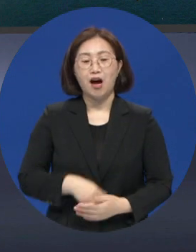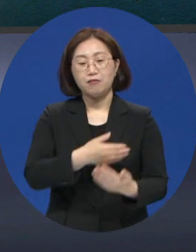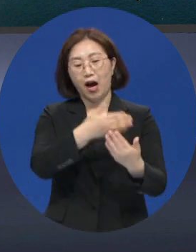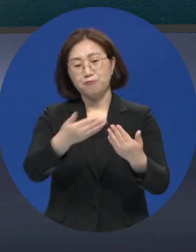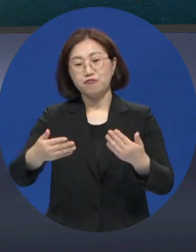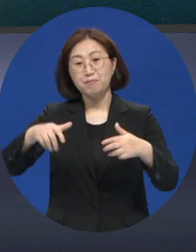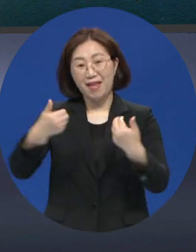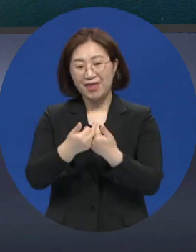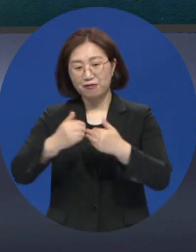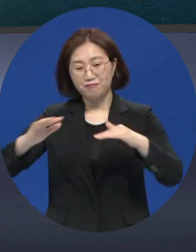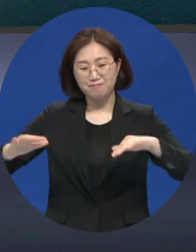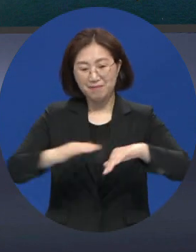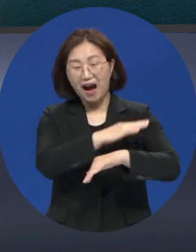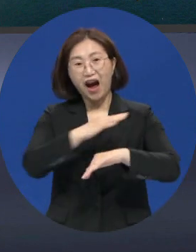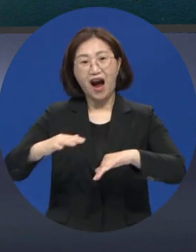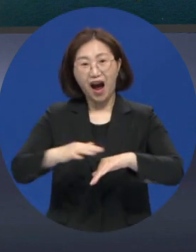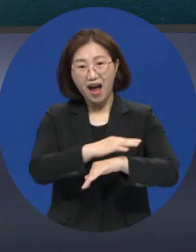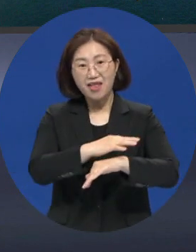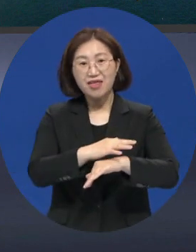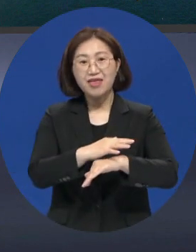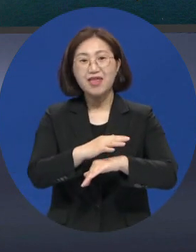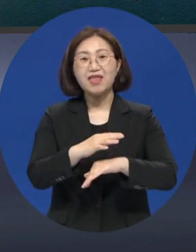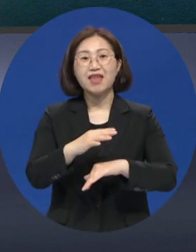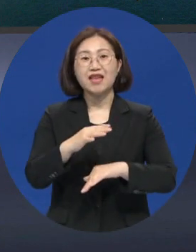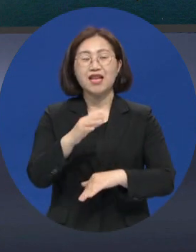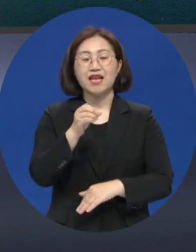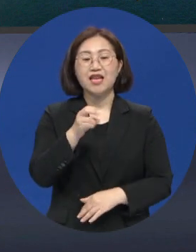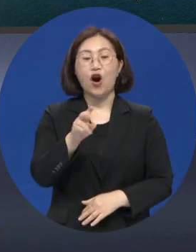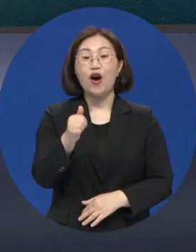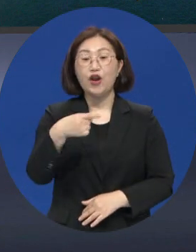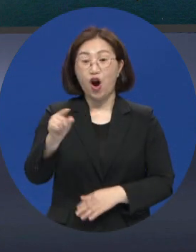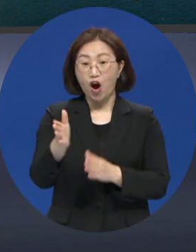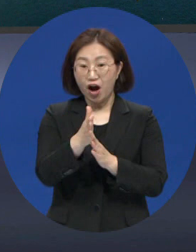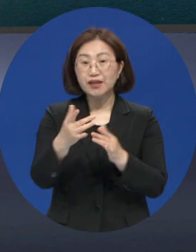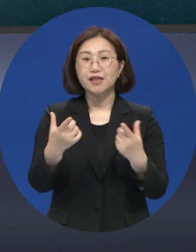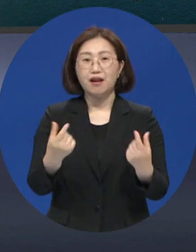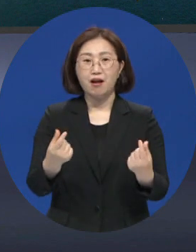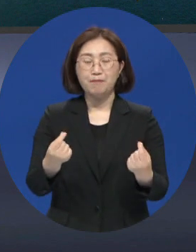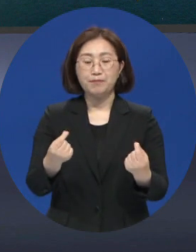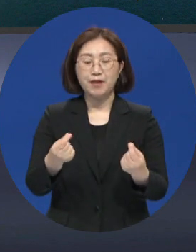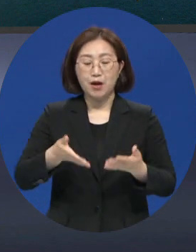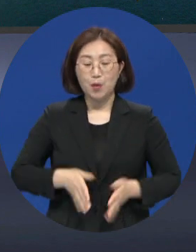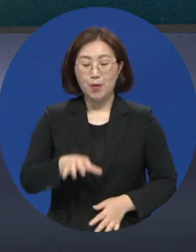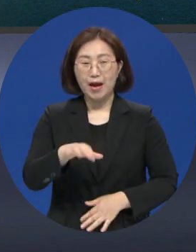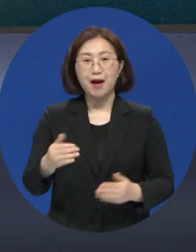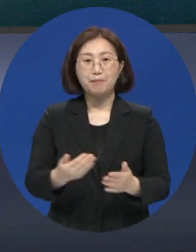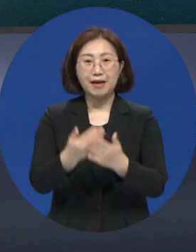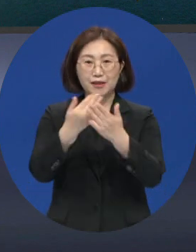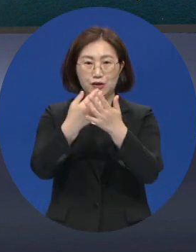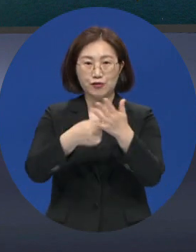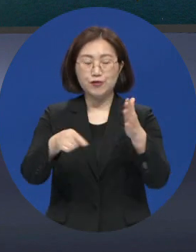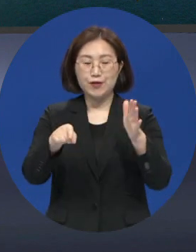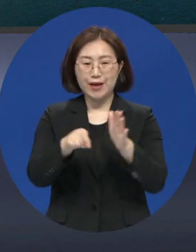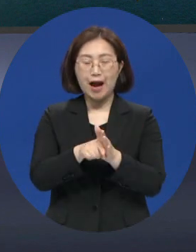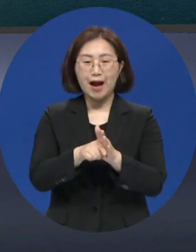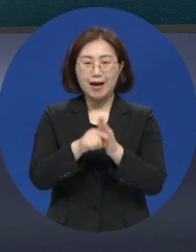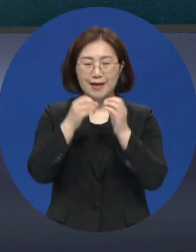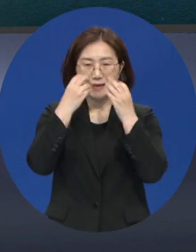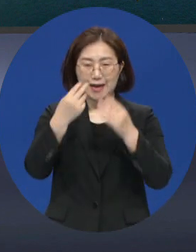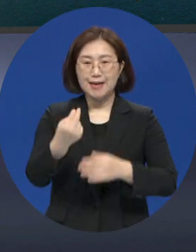강물을 거슬러 오르는 힘찬 연어처럼 고향 발전을 위한 새